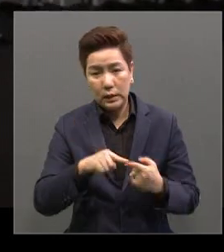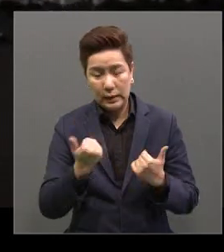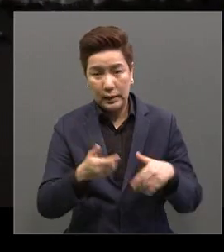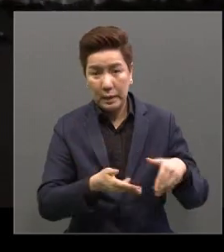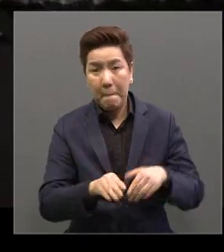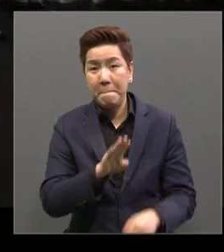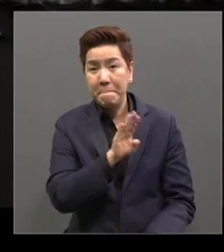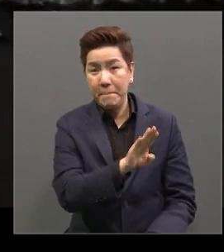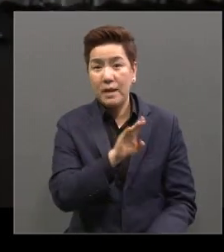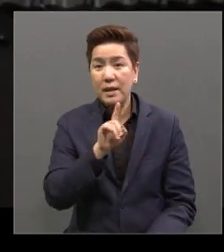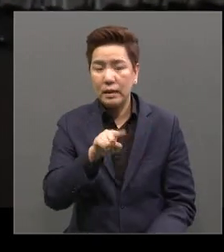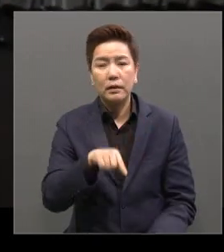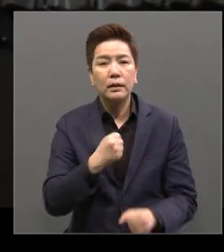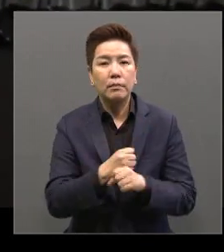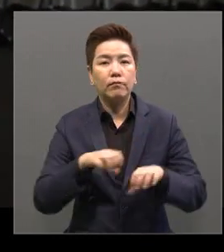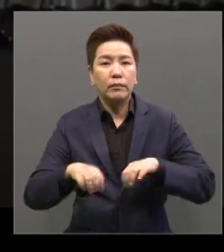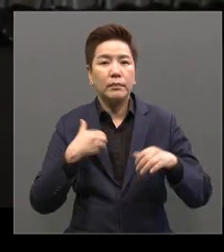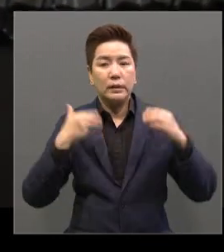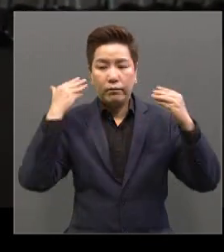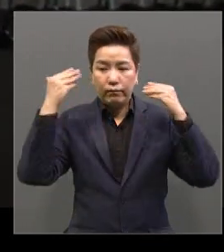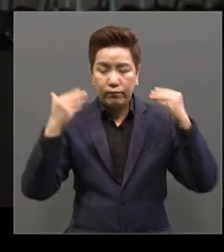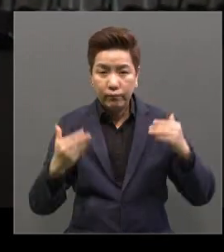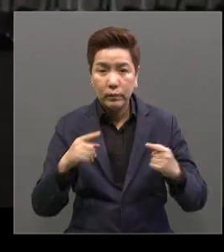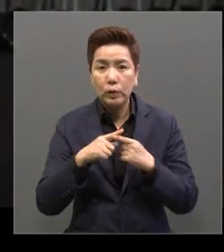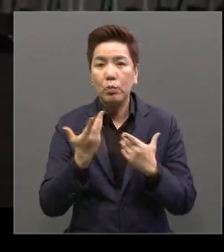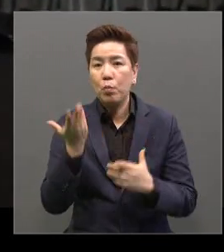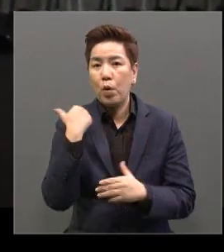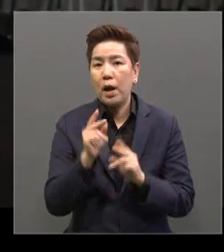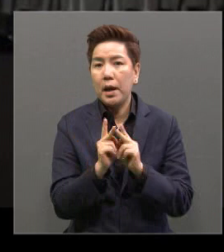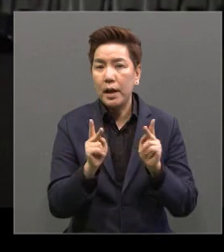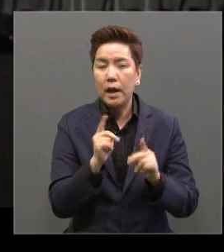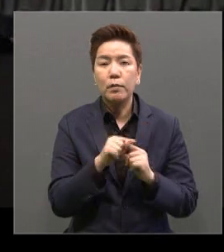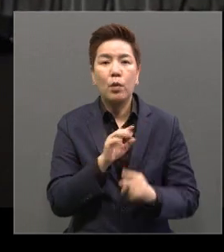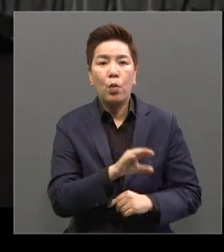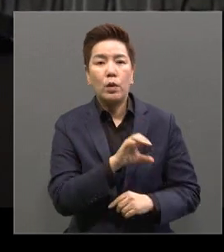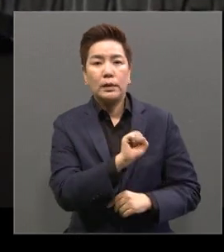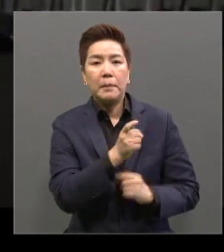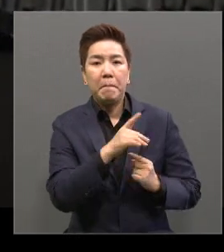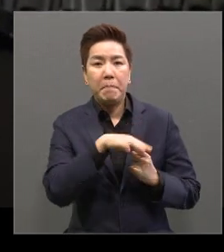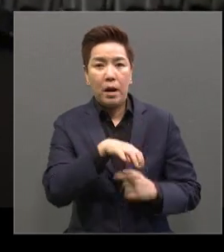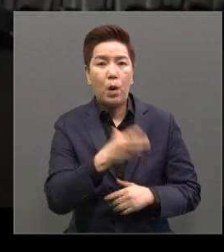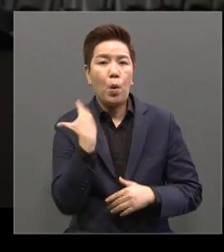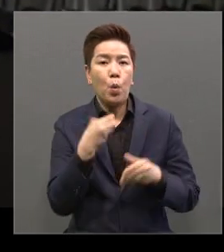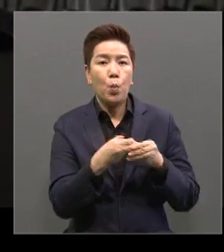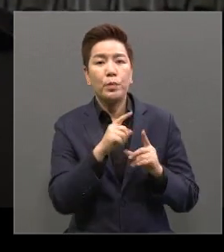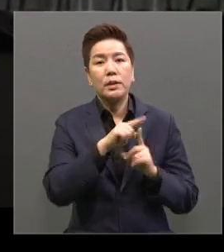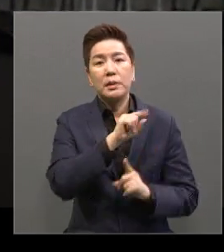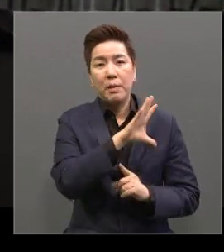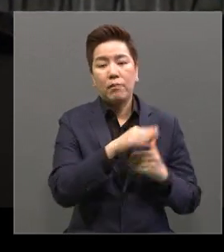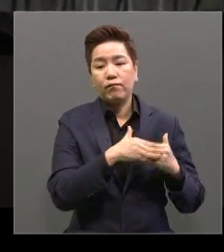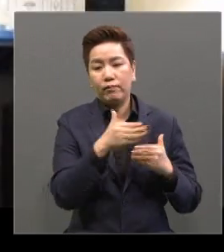ของของชั้น B1มีการจัดนิทรรศการเพื่อแสดงผลงานของคณะกรรมาธิการของสภาผู้แทนราษฎรชุดที่ 25ด้วย